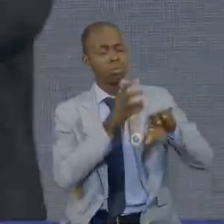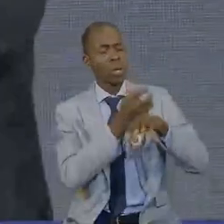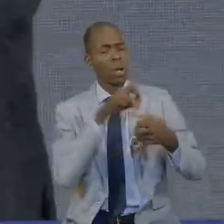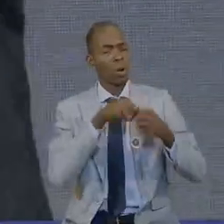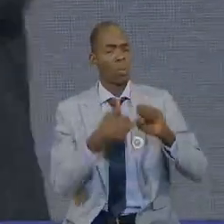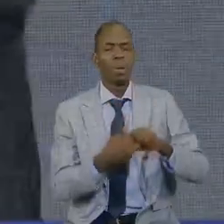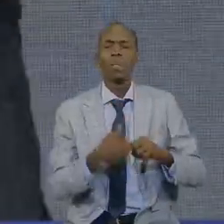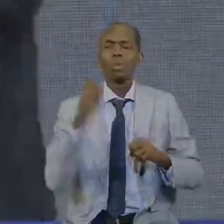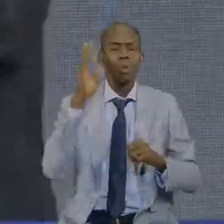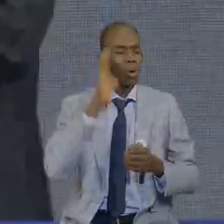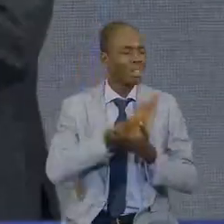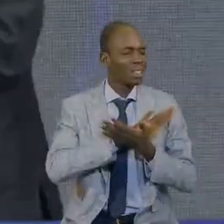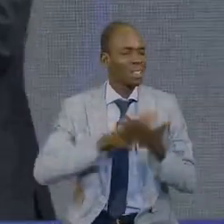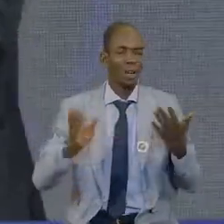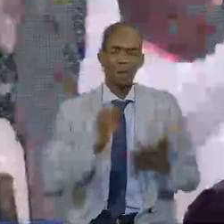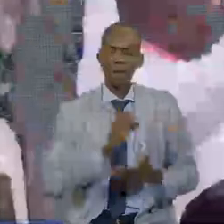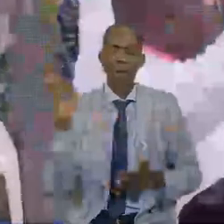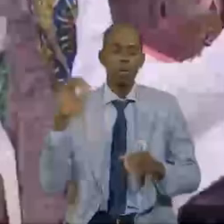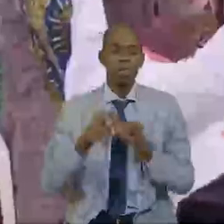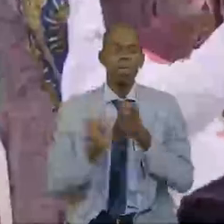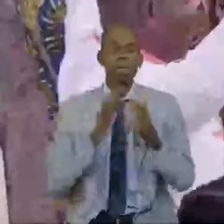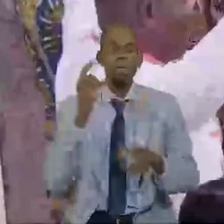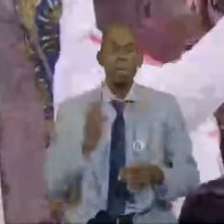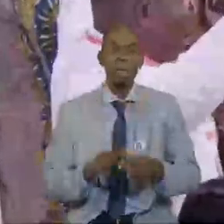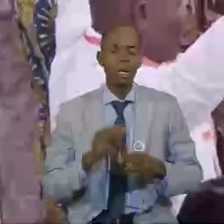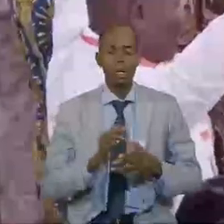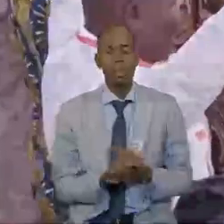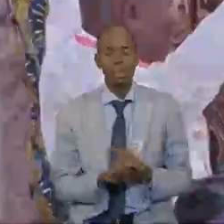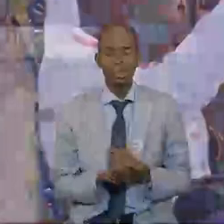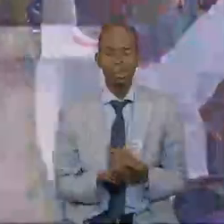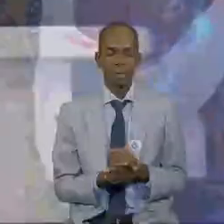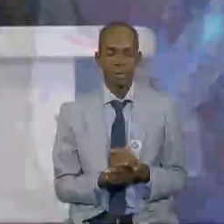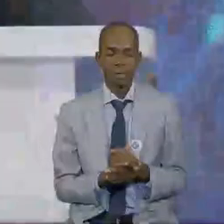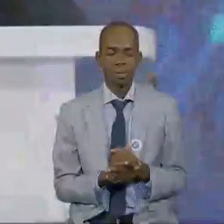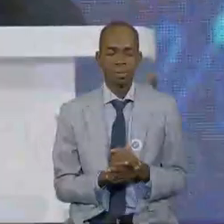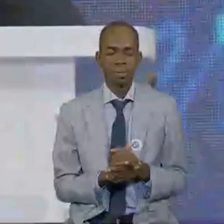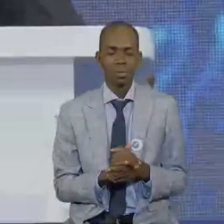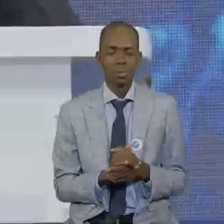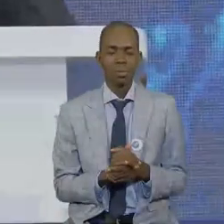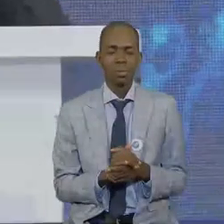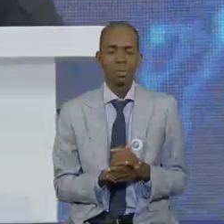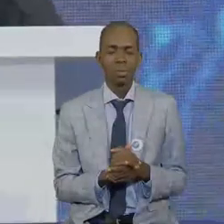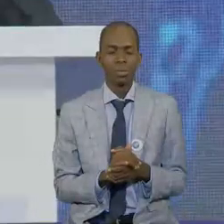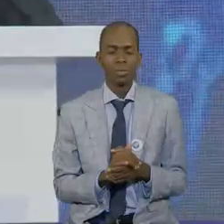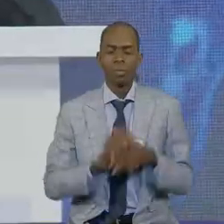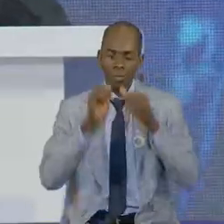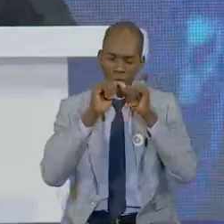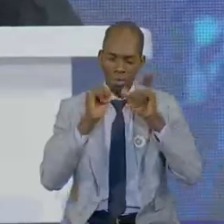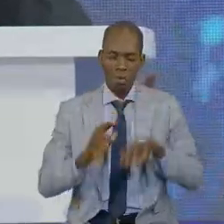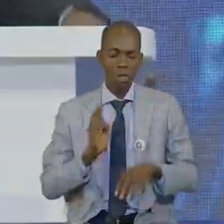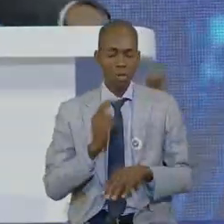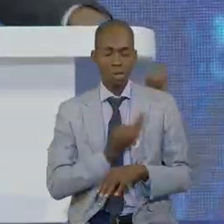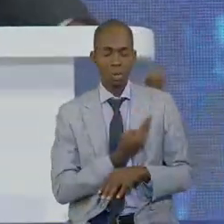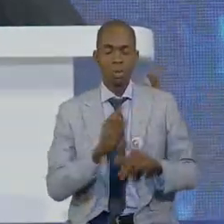clear away in Jesus' name. Et toute montagne devant nous sera balayée au nom de Jésus. Bless us to go and